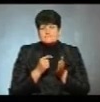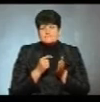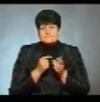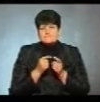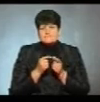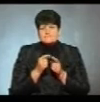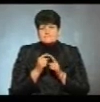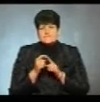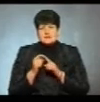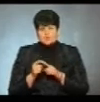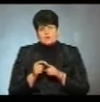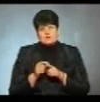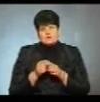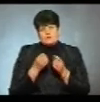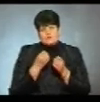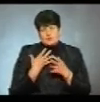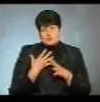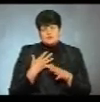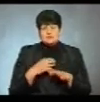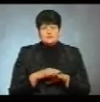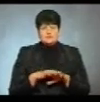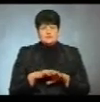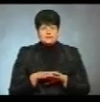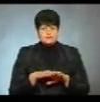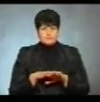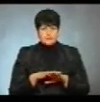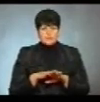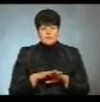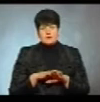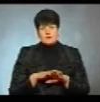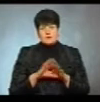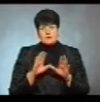в широких масах. І зрештою